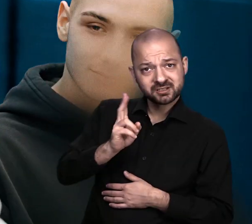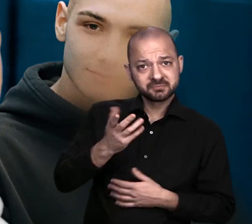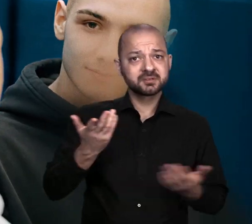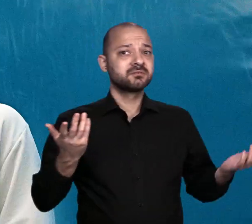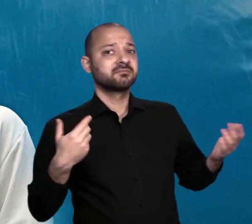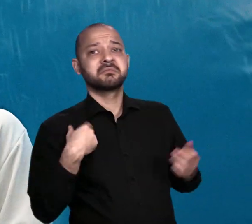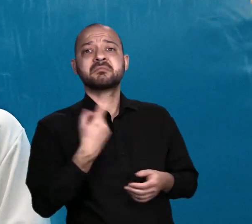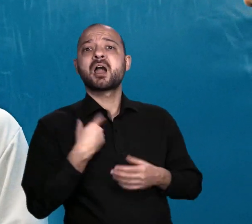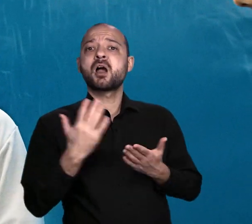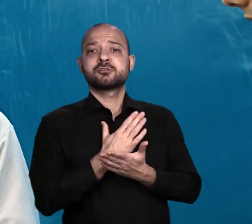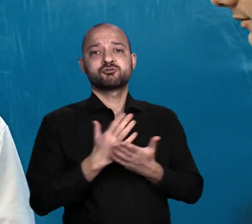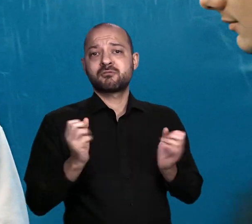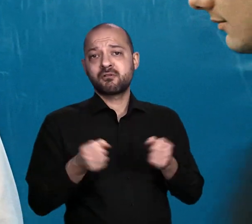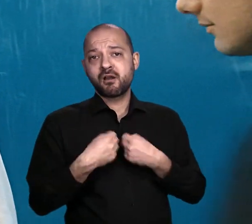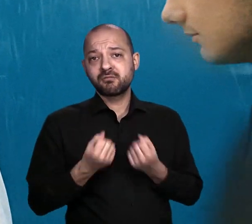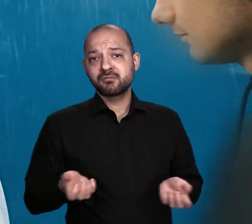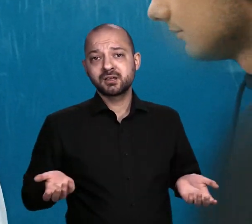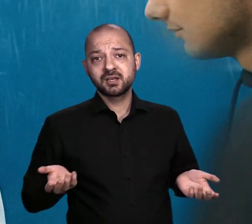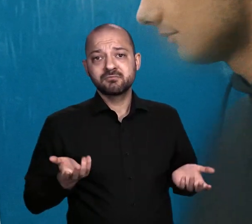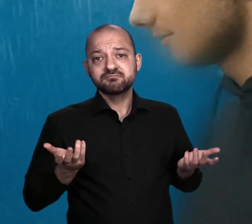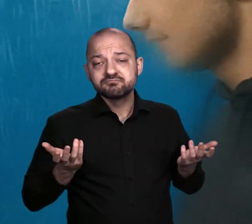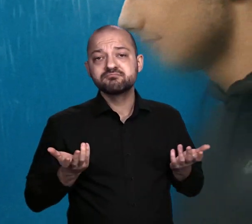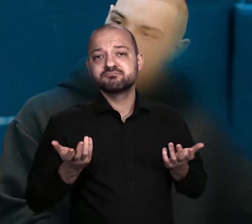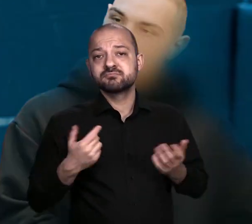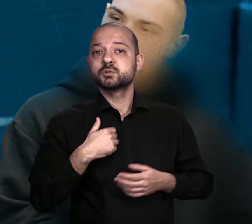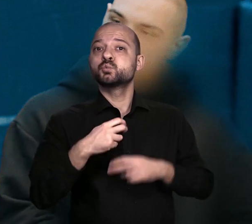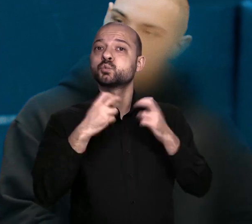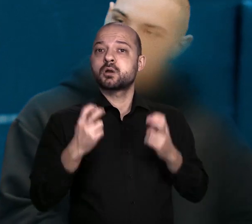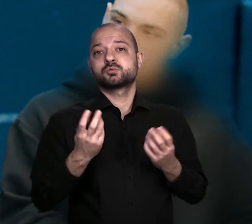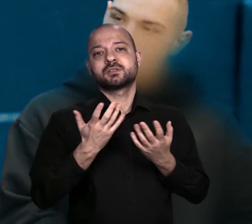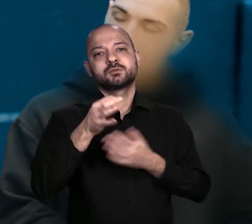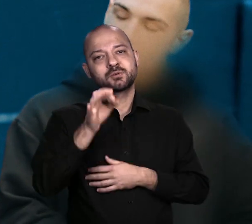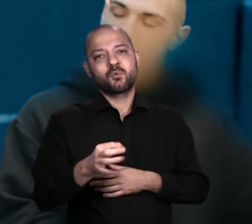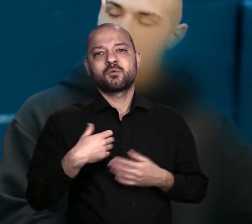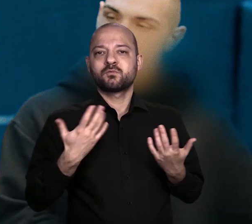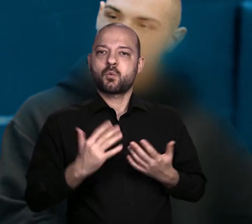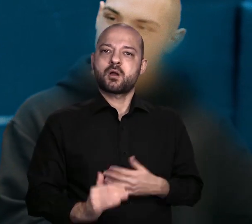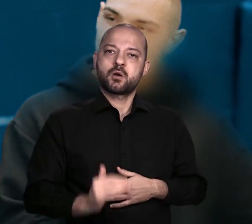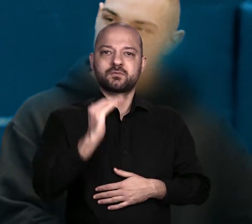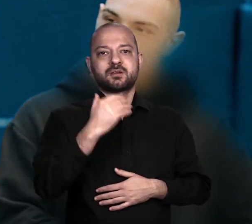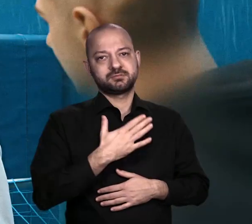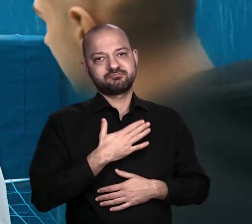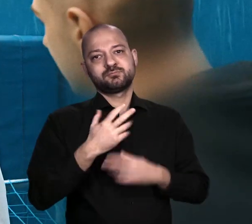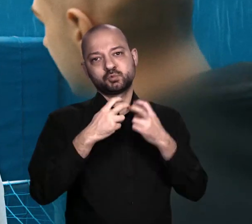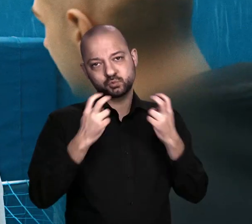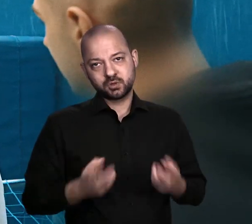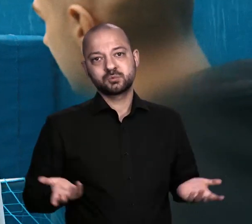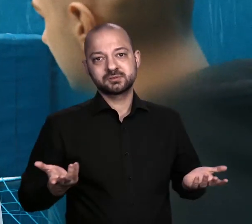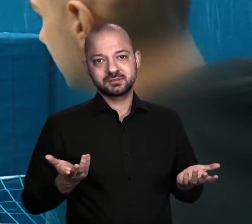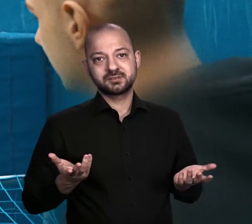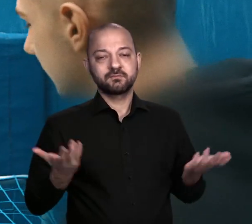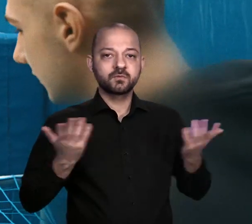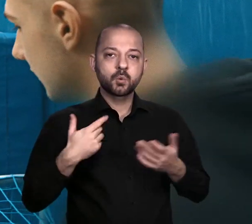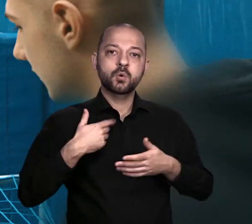wir können uns nicht konkret entscheiden. Für mich Zuhause ist eigentlich der Ort, wo ich